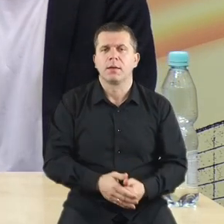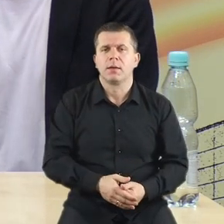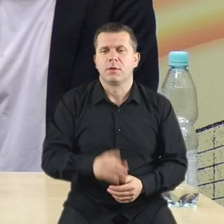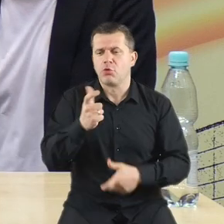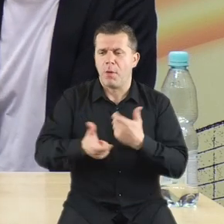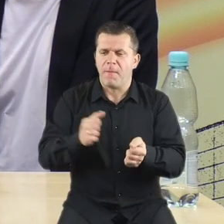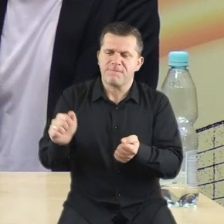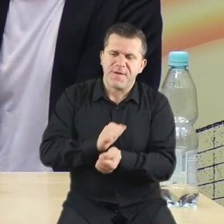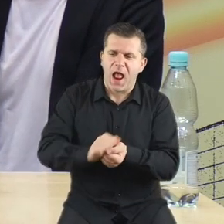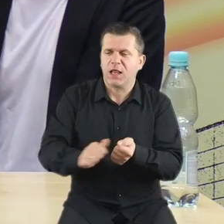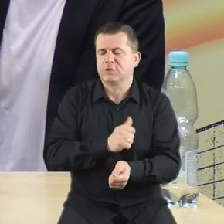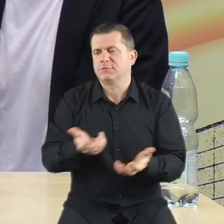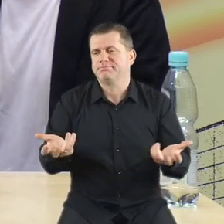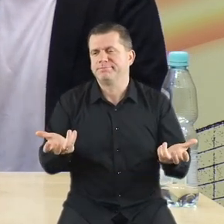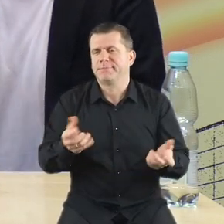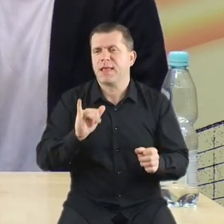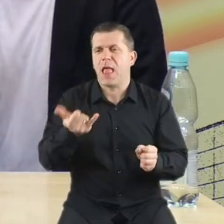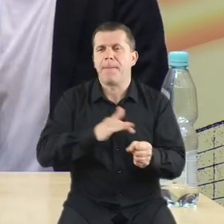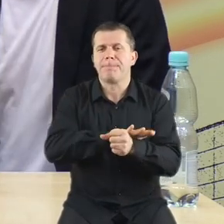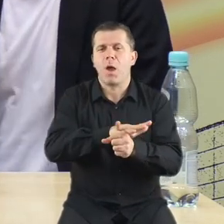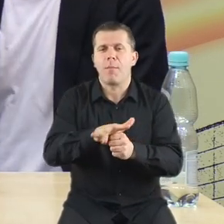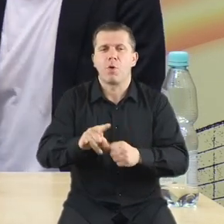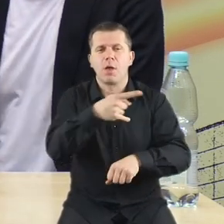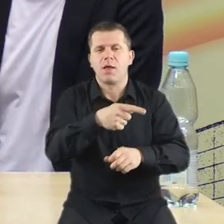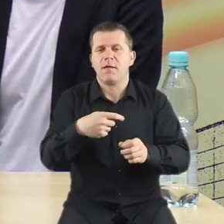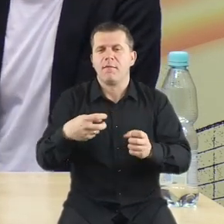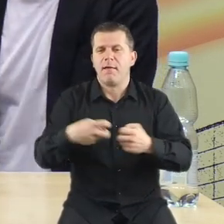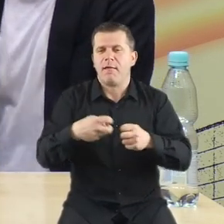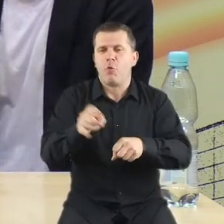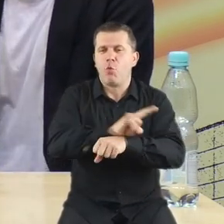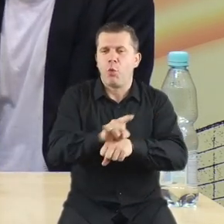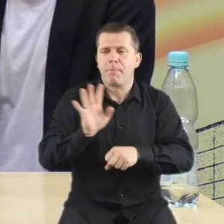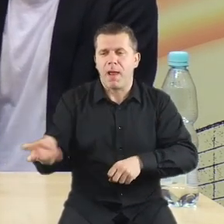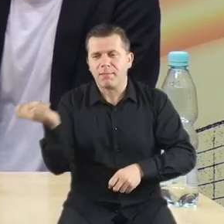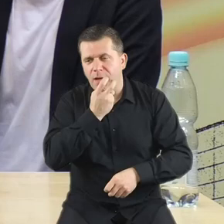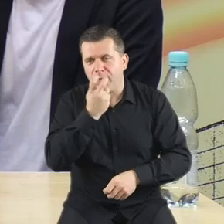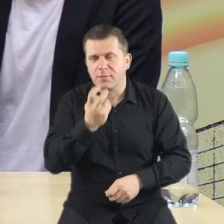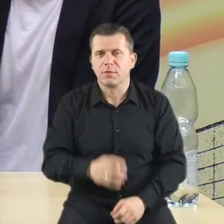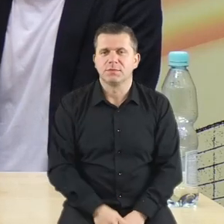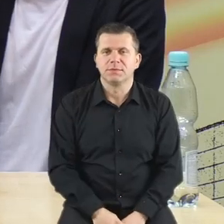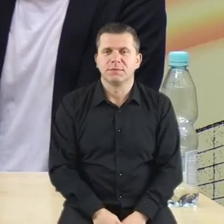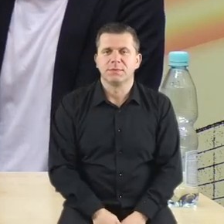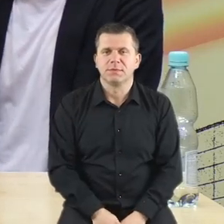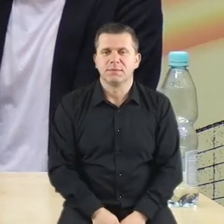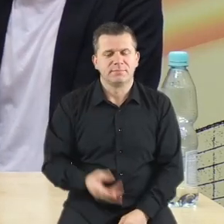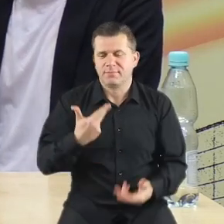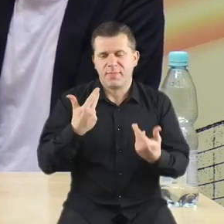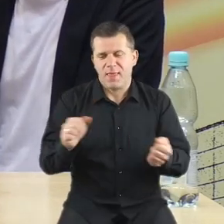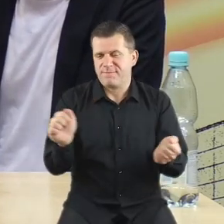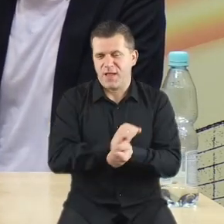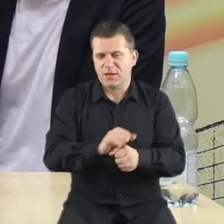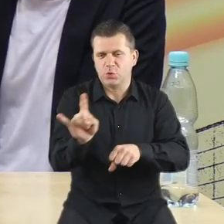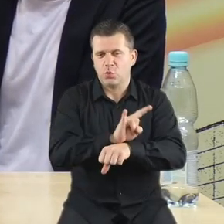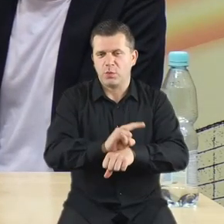jakimiś popularnymi youtuberami o ich zainteresowanie? No nie walczę z youtuberami, bo wiem, że i tak